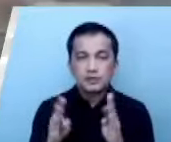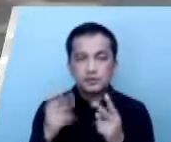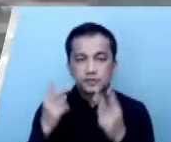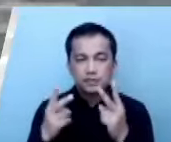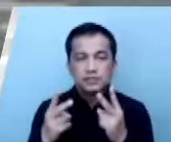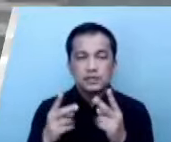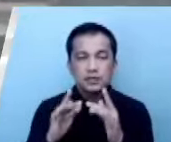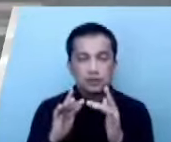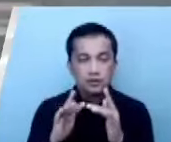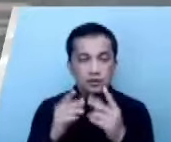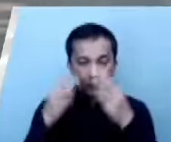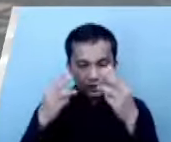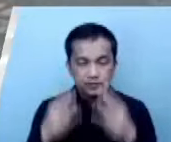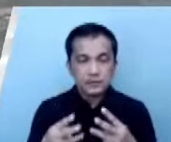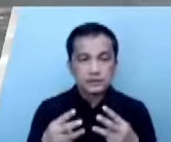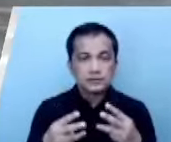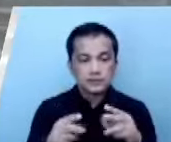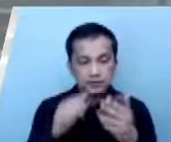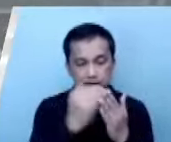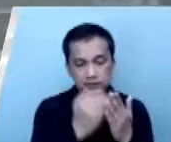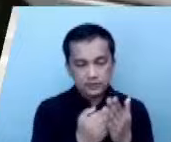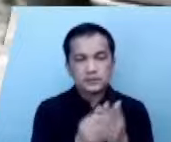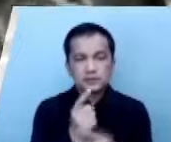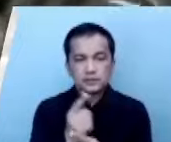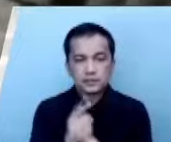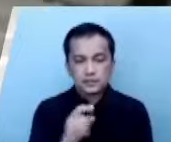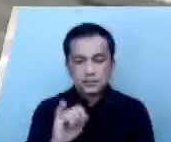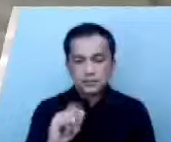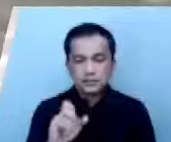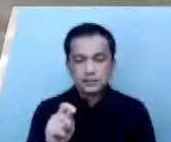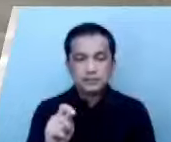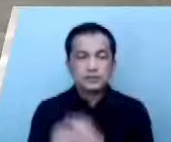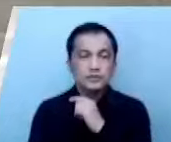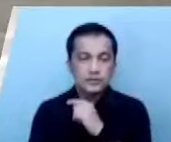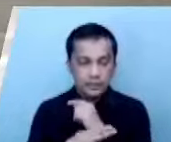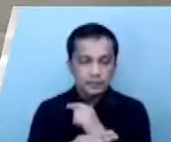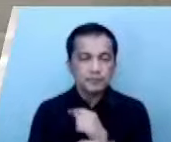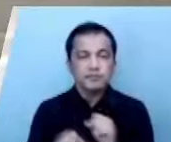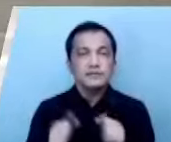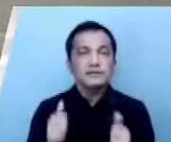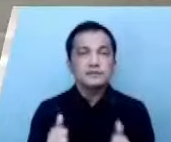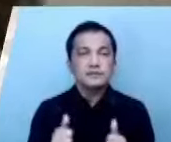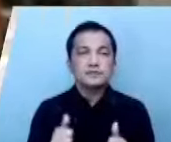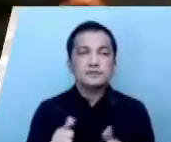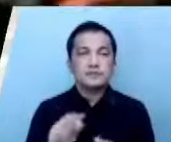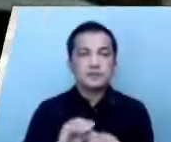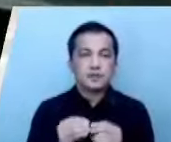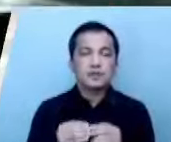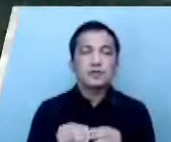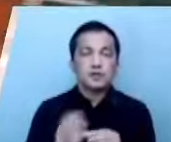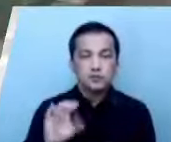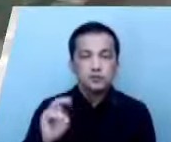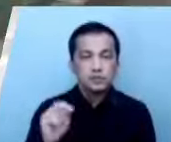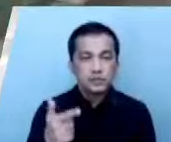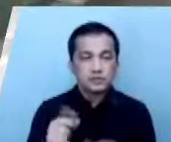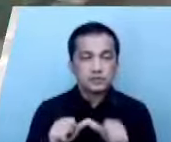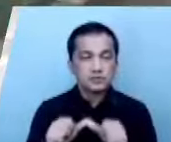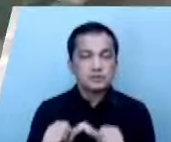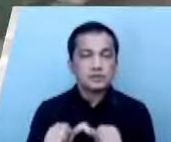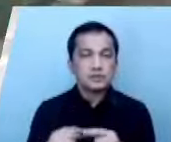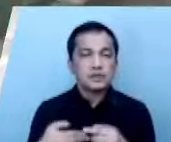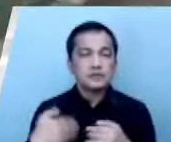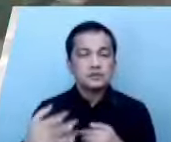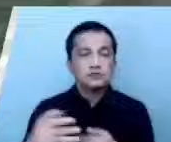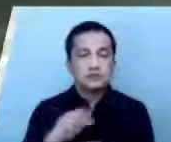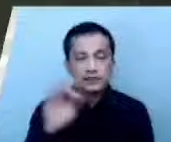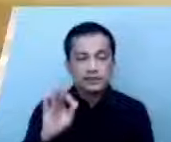sa listahan ng mga lehitimong transient and hotels. Epektibo pa rin ang number coding scheme sa lungsod hanggang sa Biyernes Santo. Lifted lamang ito